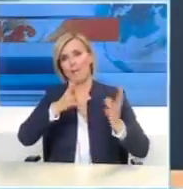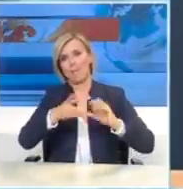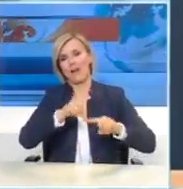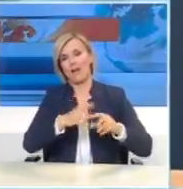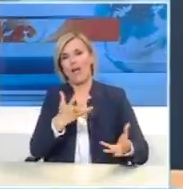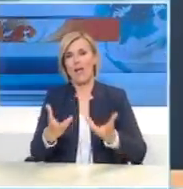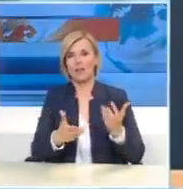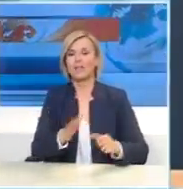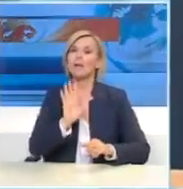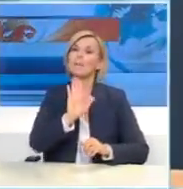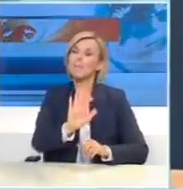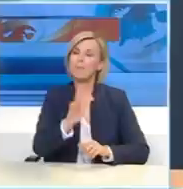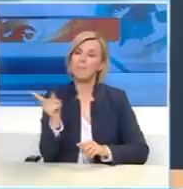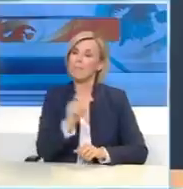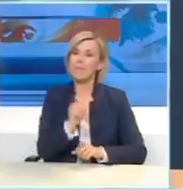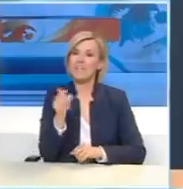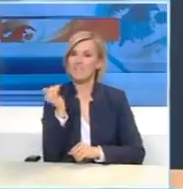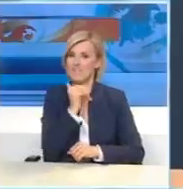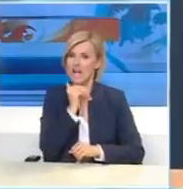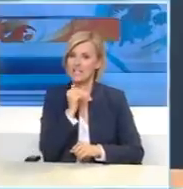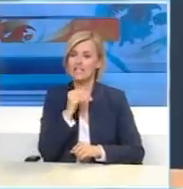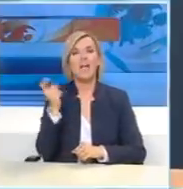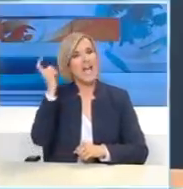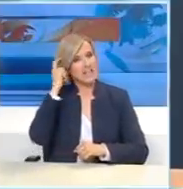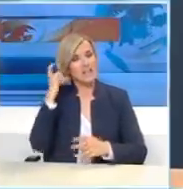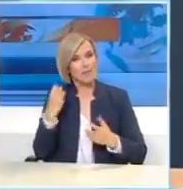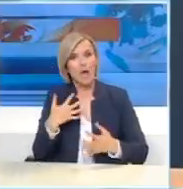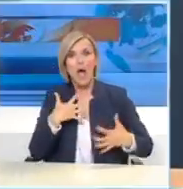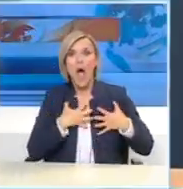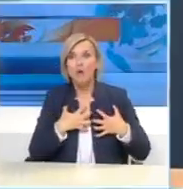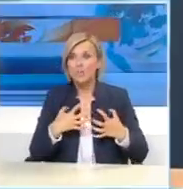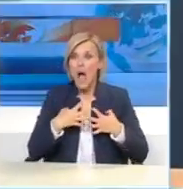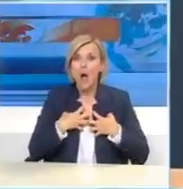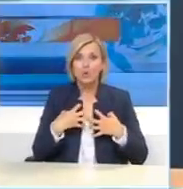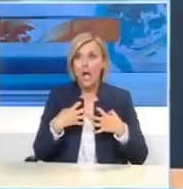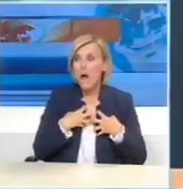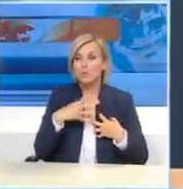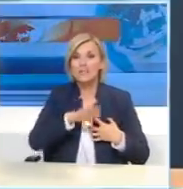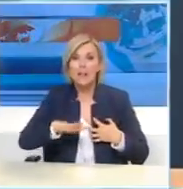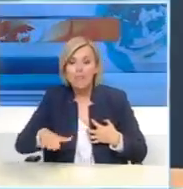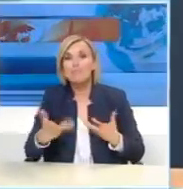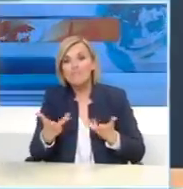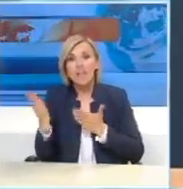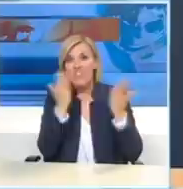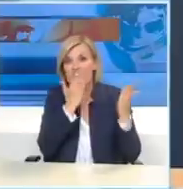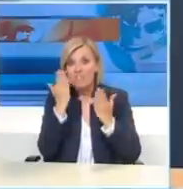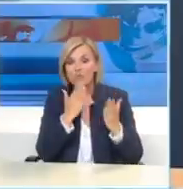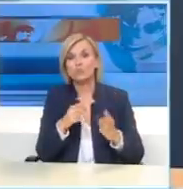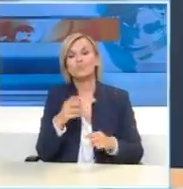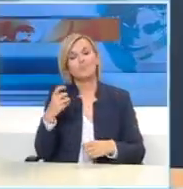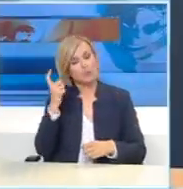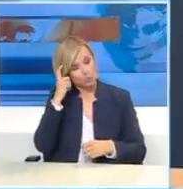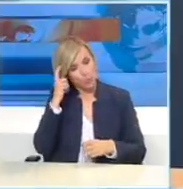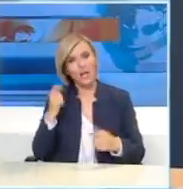Το κάθε πράγμα στη σειρά του. Νομίζω καταλαβαίνω το άγχος. Πιστέψτε με, ίσως και περισσότερο